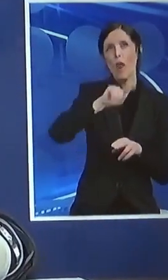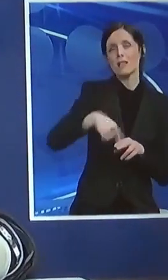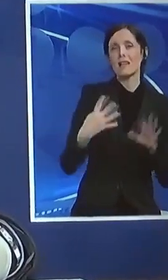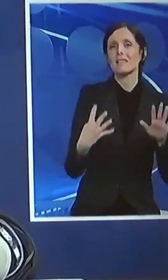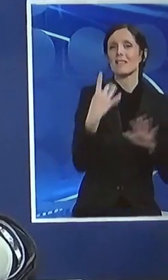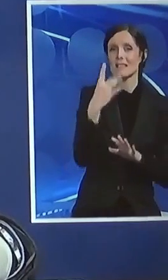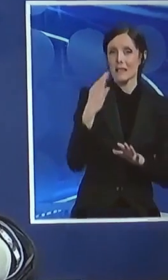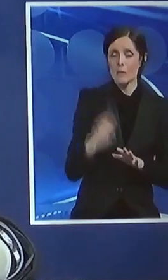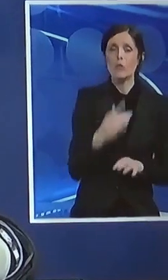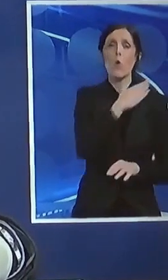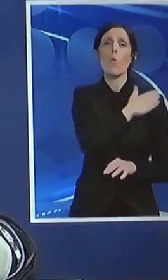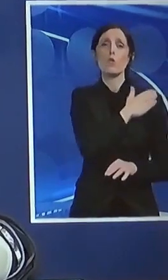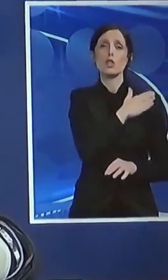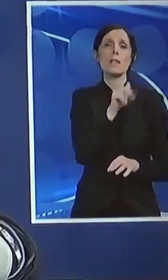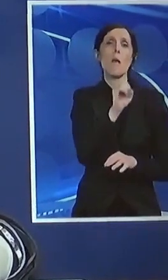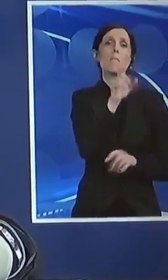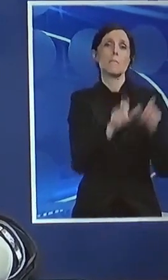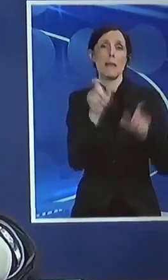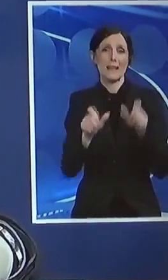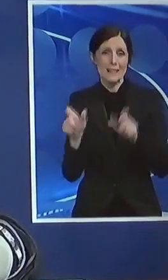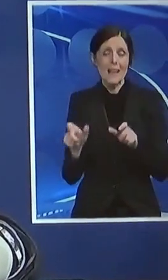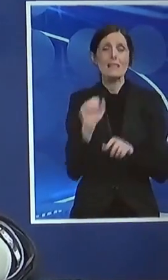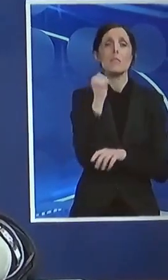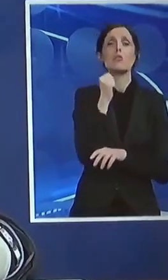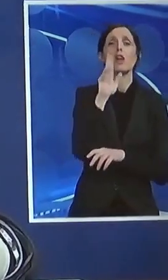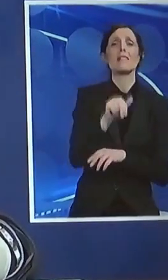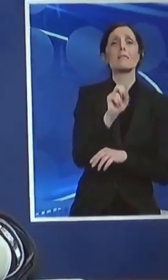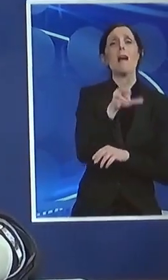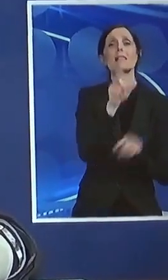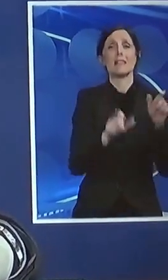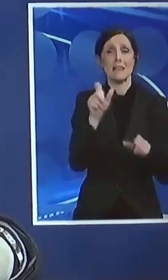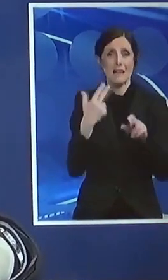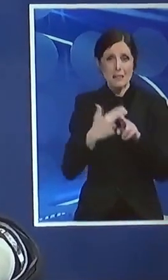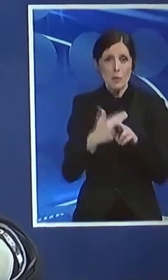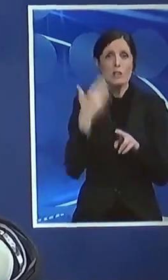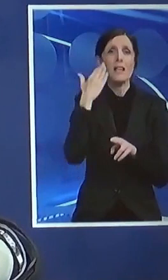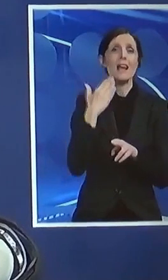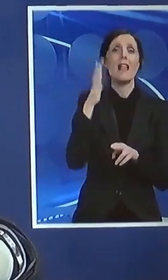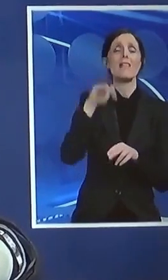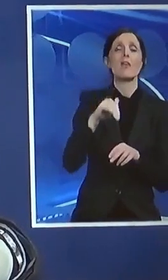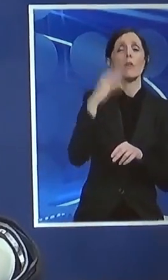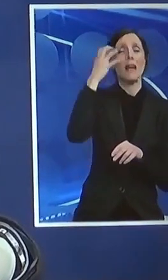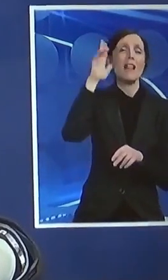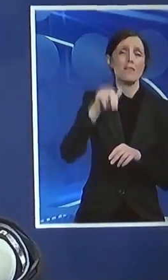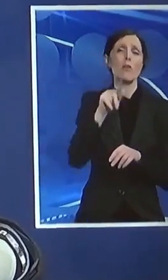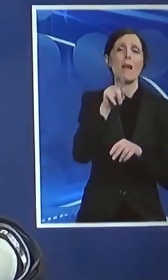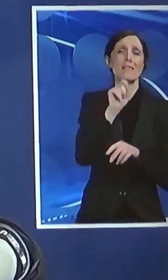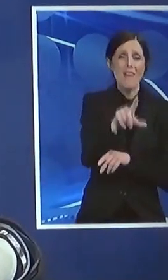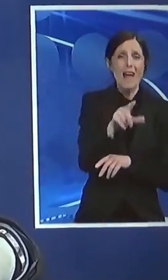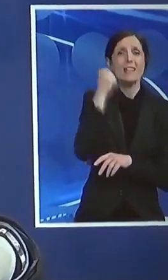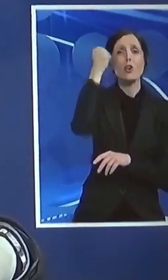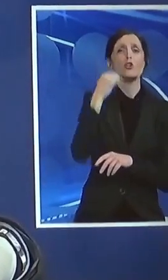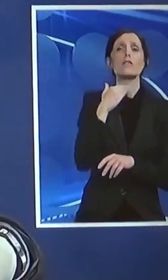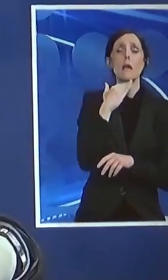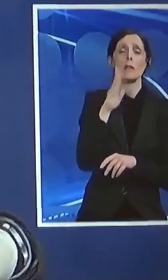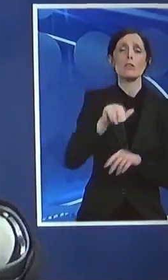0,91%, Užice 15, 0,85%, Požarevac 13, 0,74%, Kraljevo 12, 0,68%, Kosovska